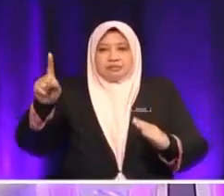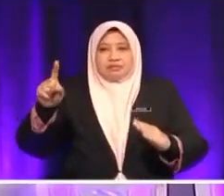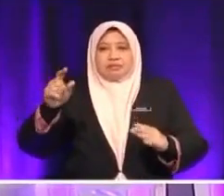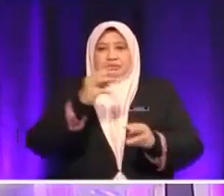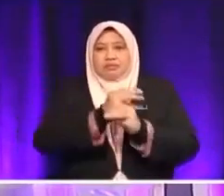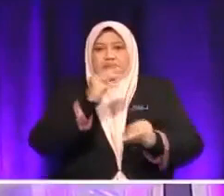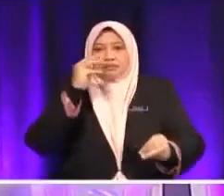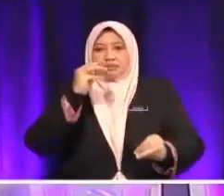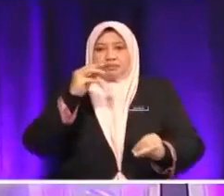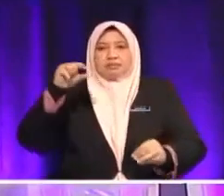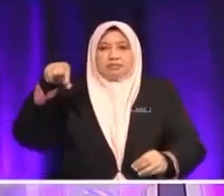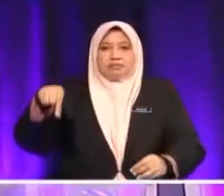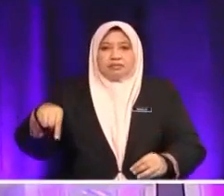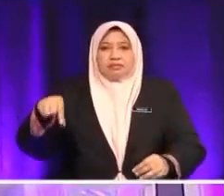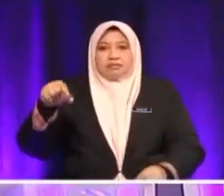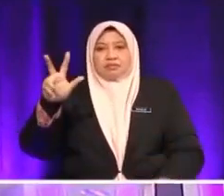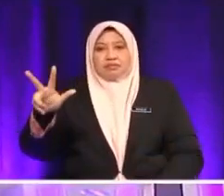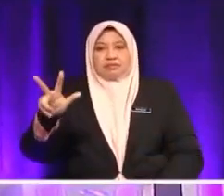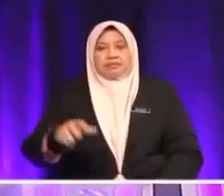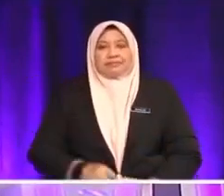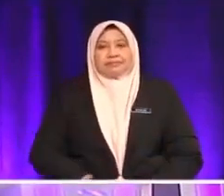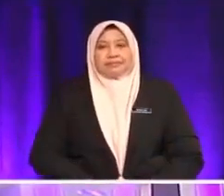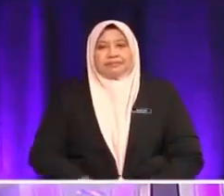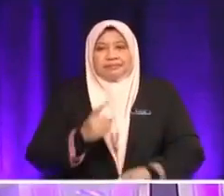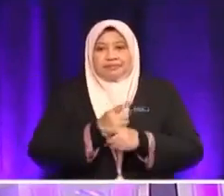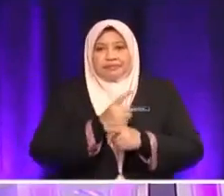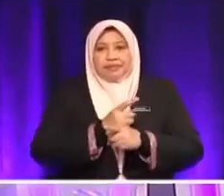kedua kuartil ketiga